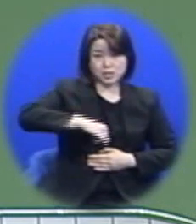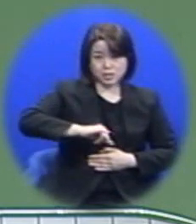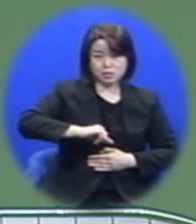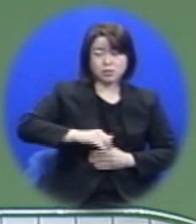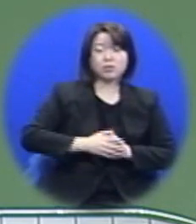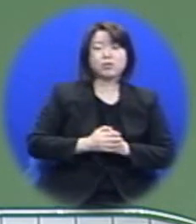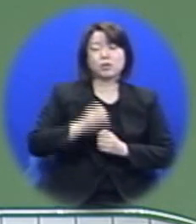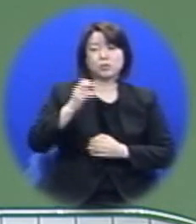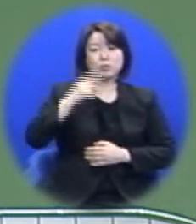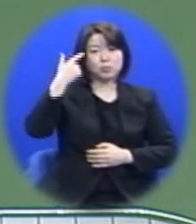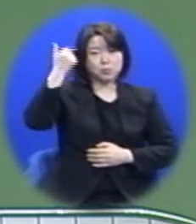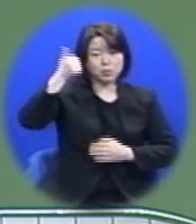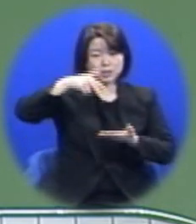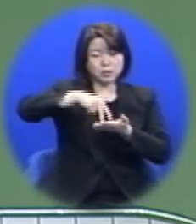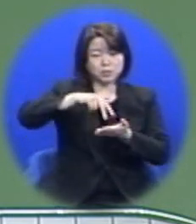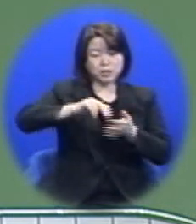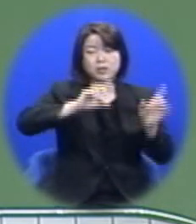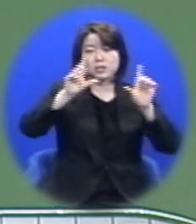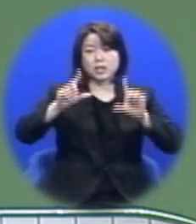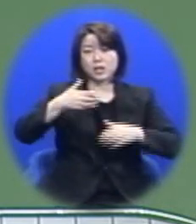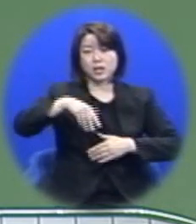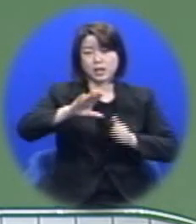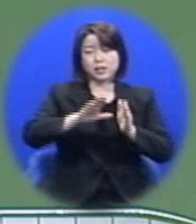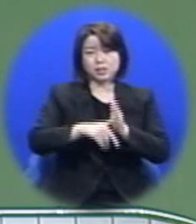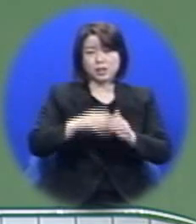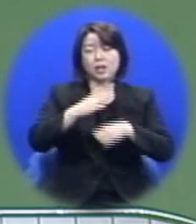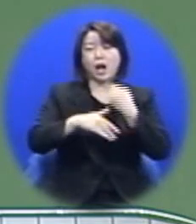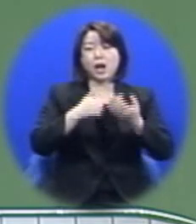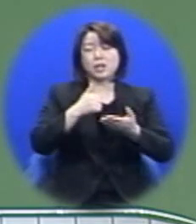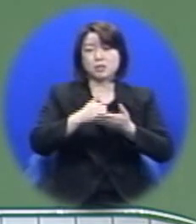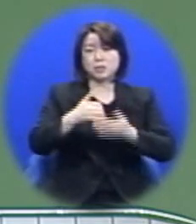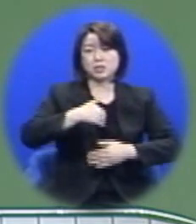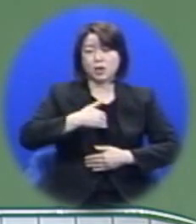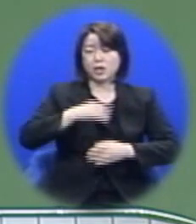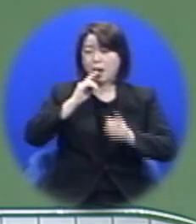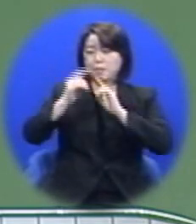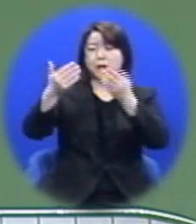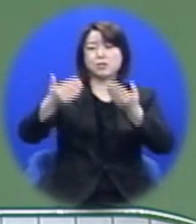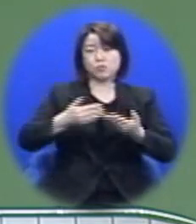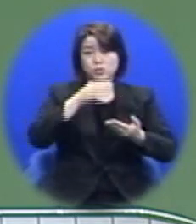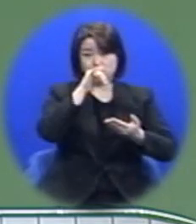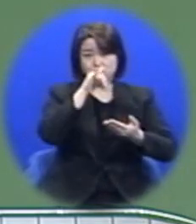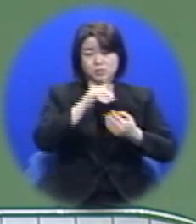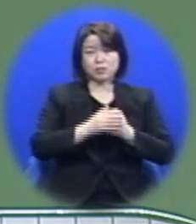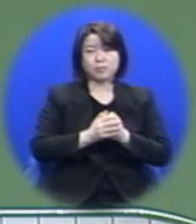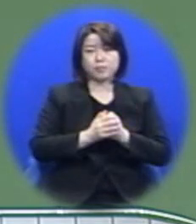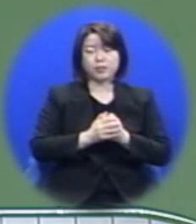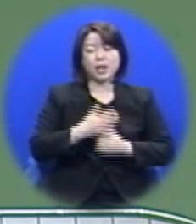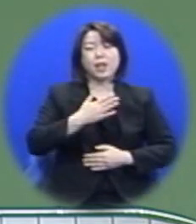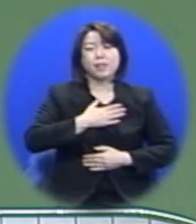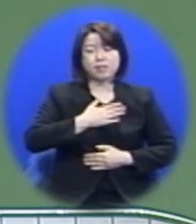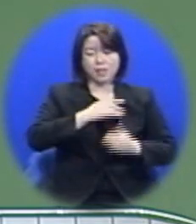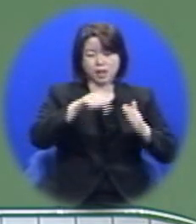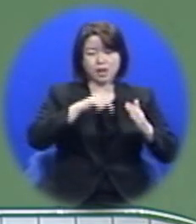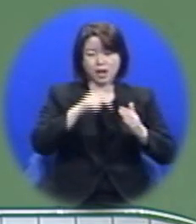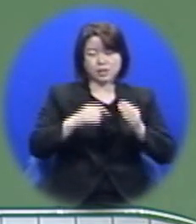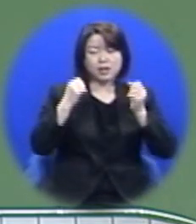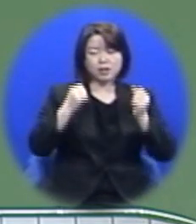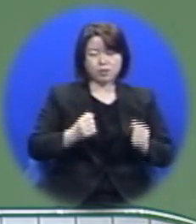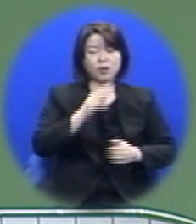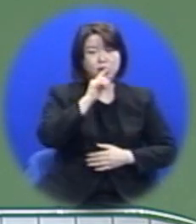목사로 살아가면서도 그때 하나님께서 저에게 말씀하셨어요. 내 안에 거하라.